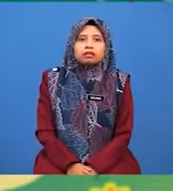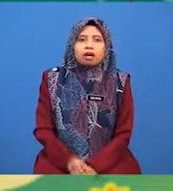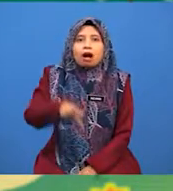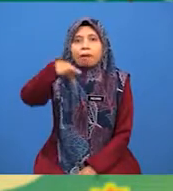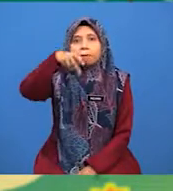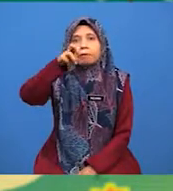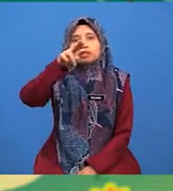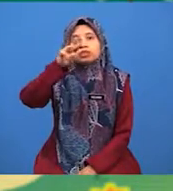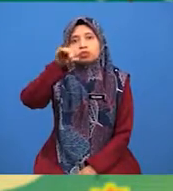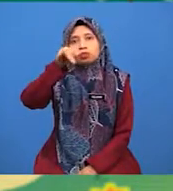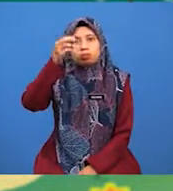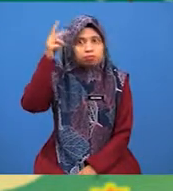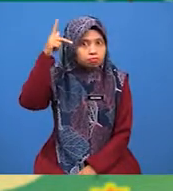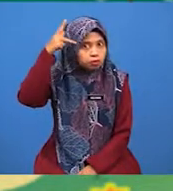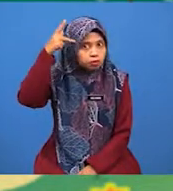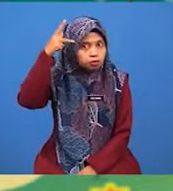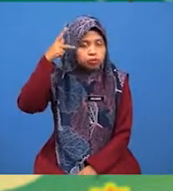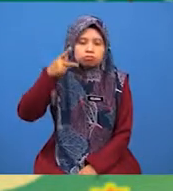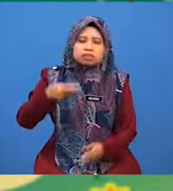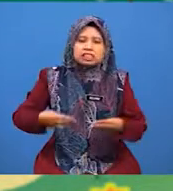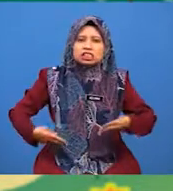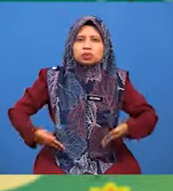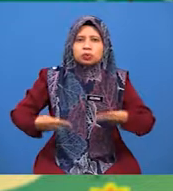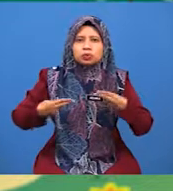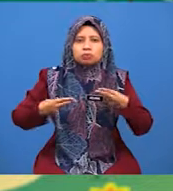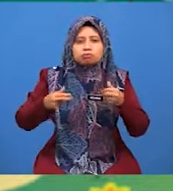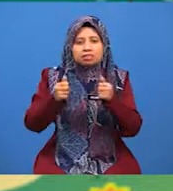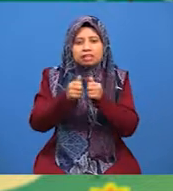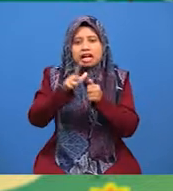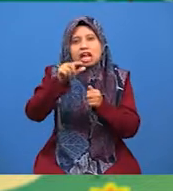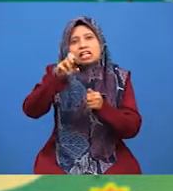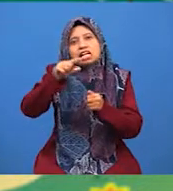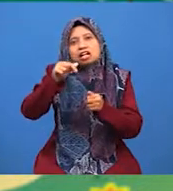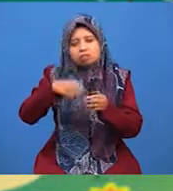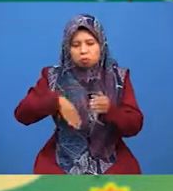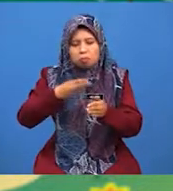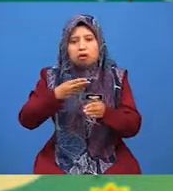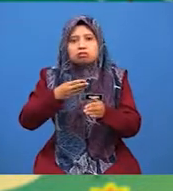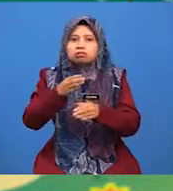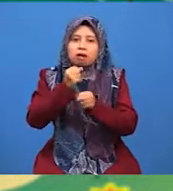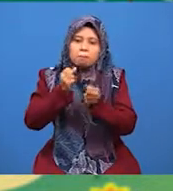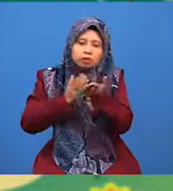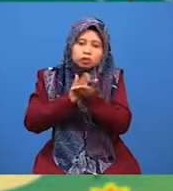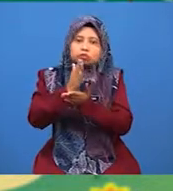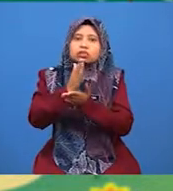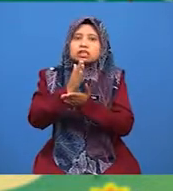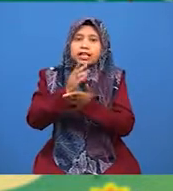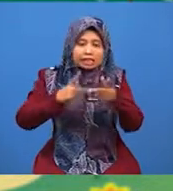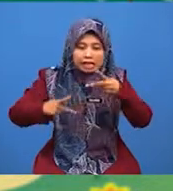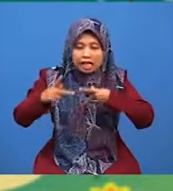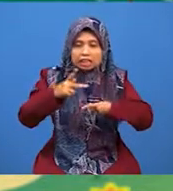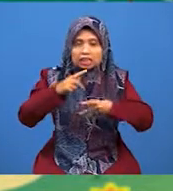Parjo sangat berbangga kerana hidup dengan legasi tapai ubi dan dapat meneruskan